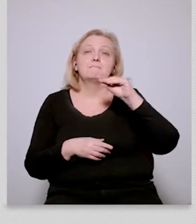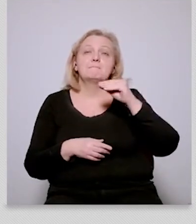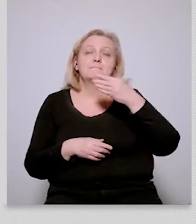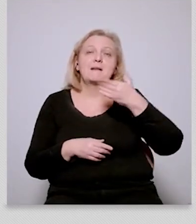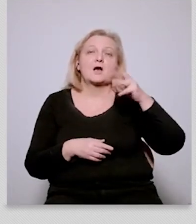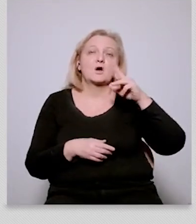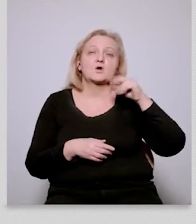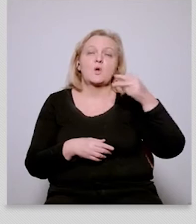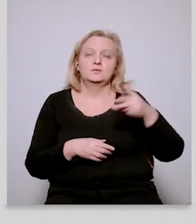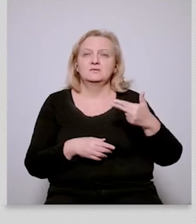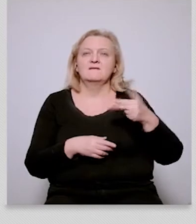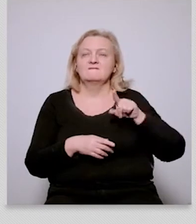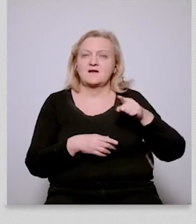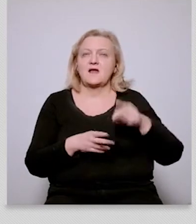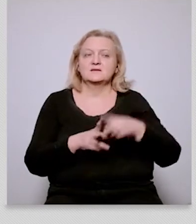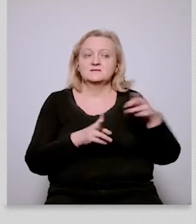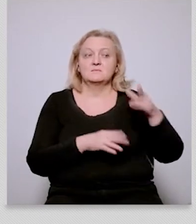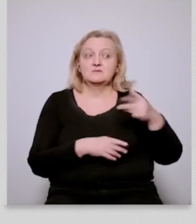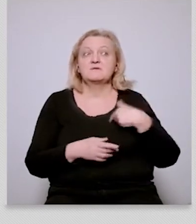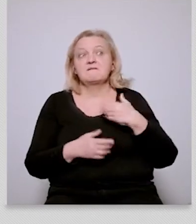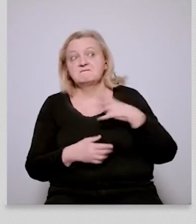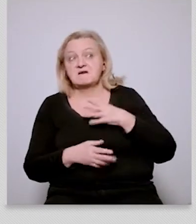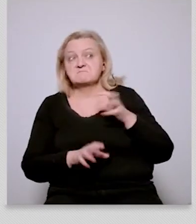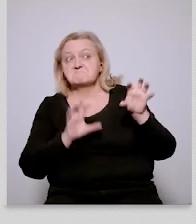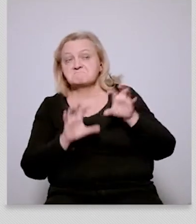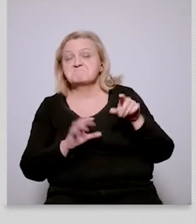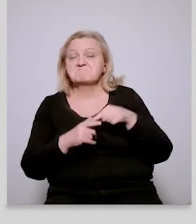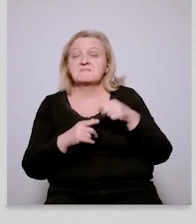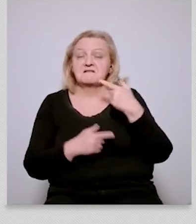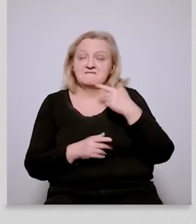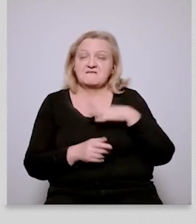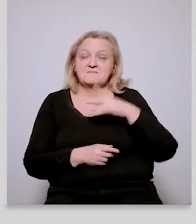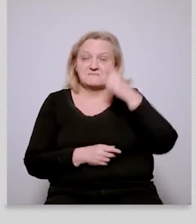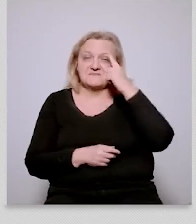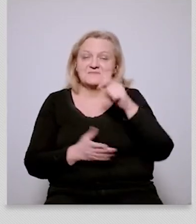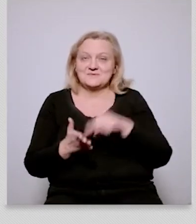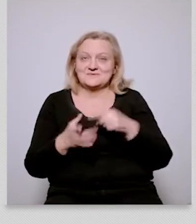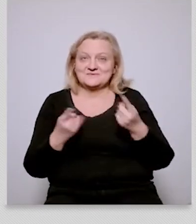warto to obserwować i warto o tym pamiętać